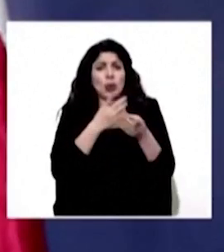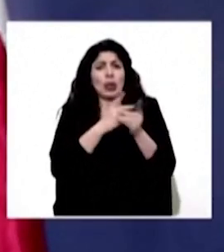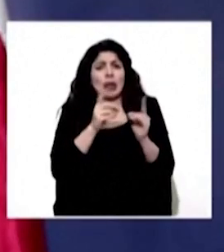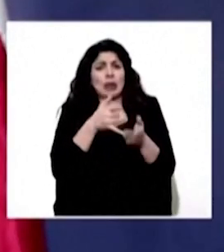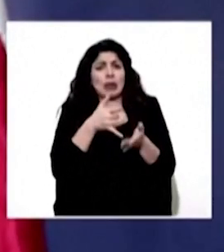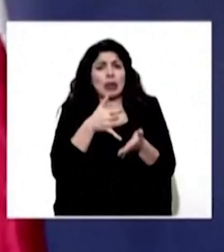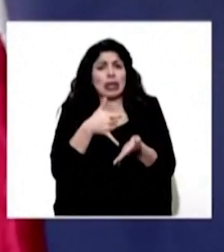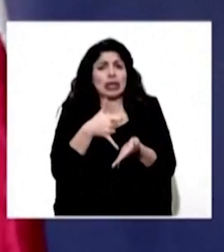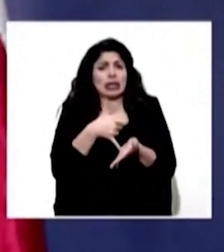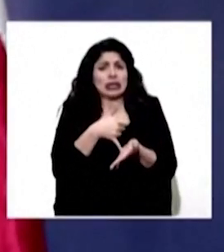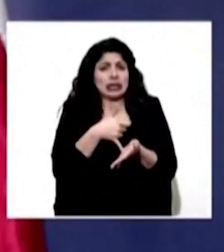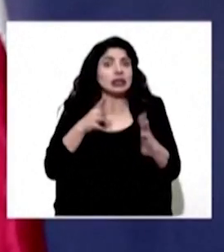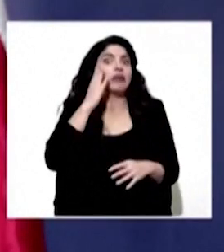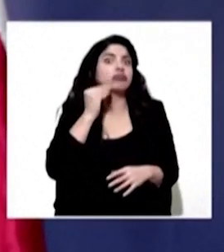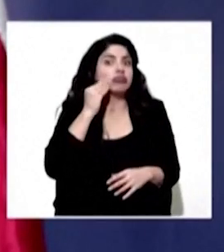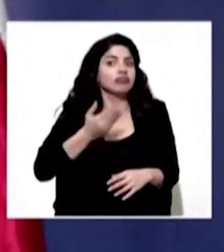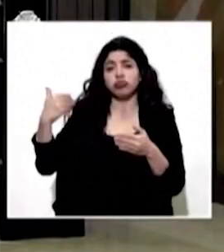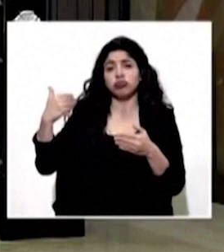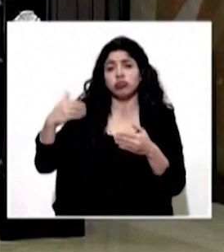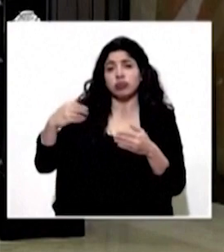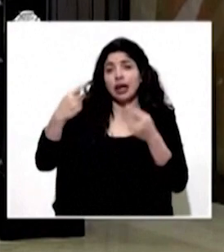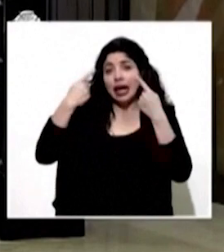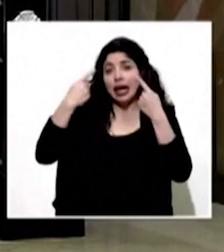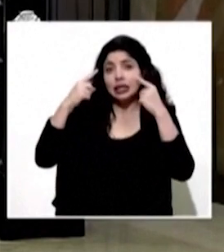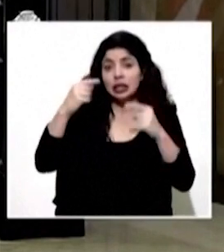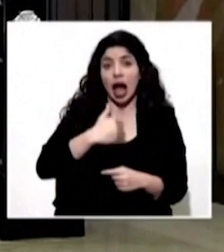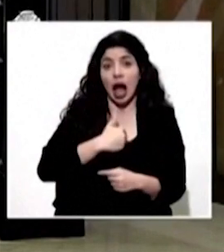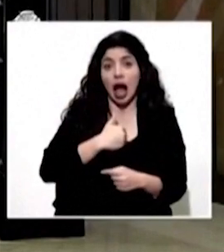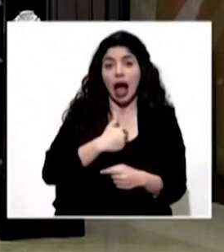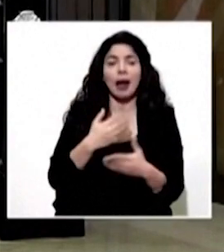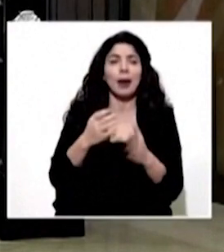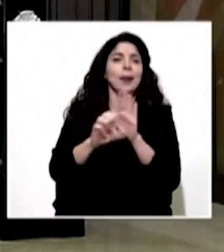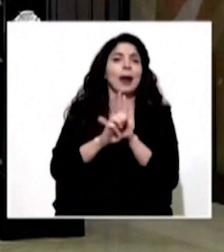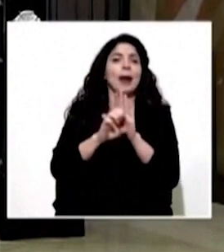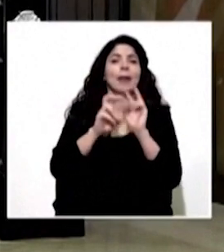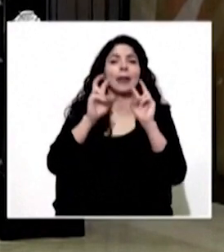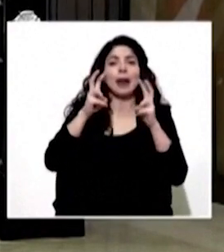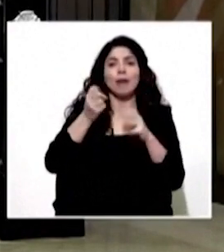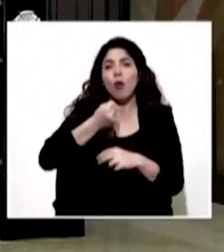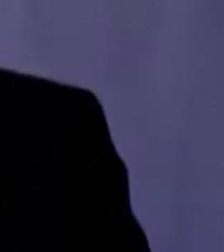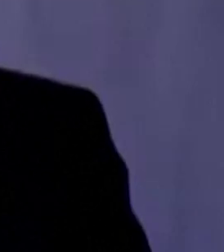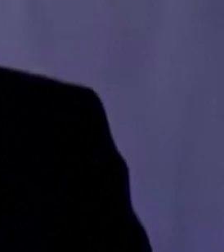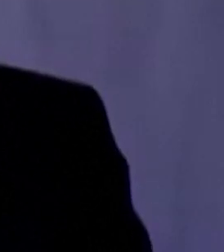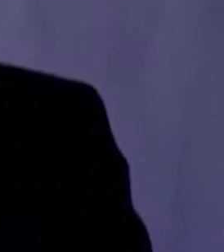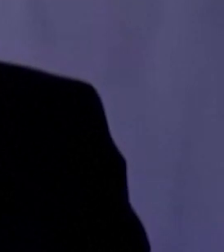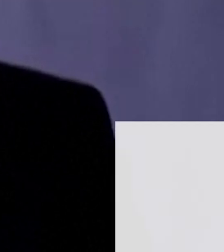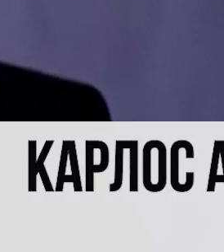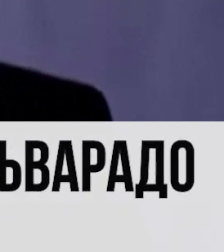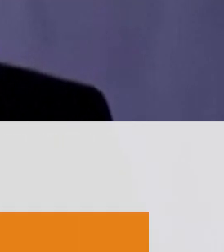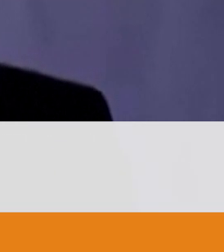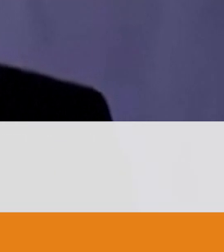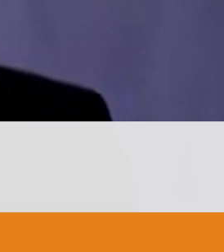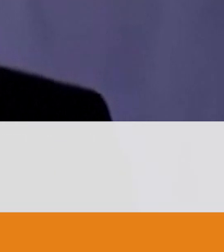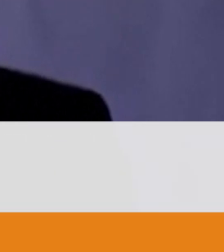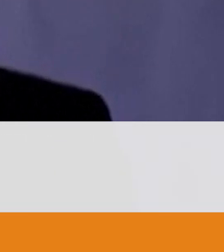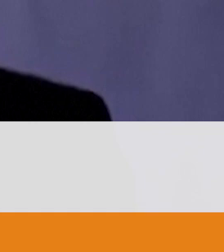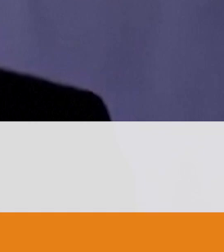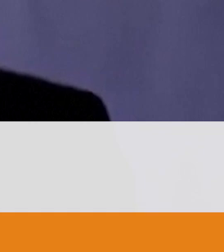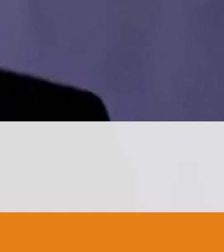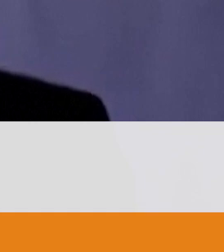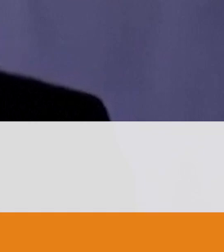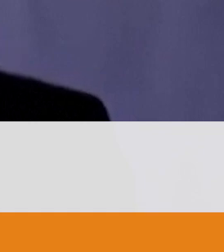– это открыто их устранить. Мы рассматриваем вопросы, связанные с укреплением в регионе